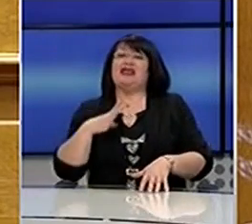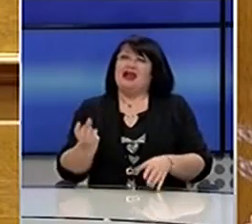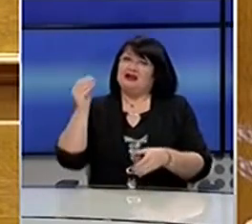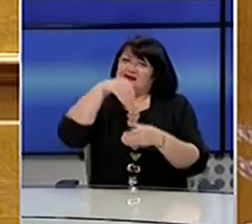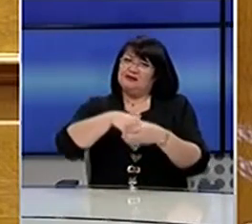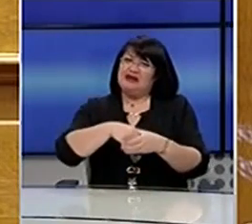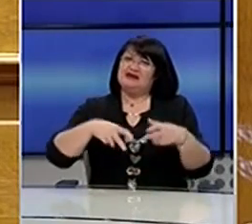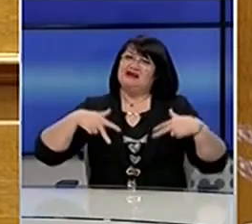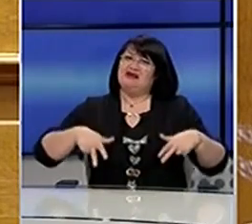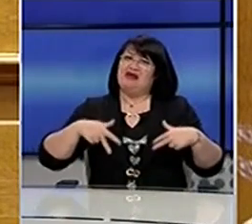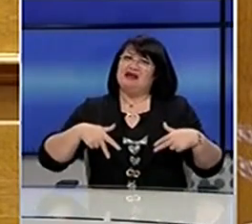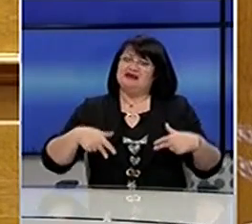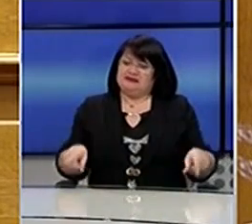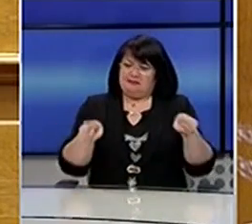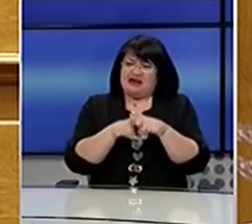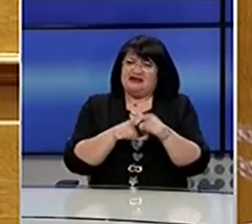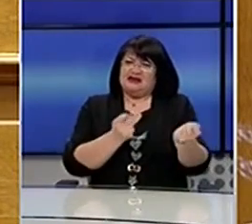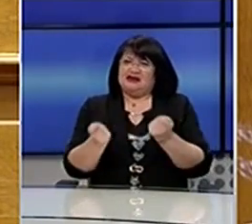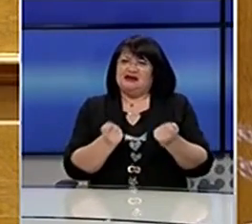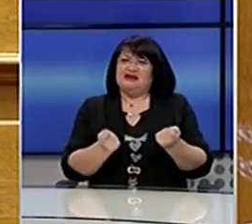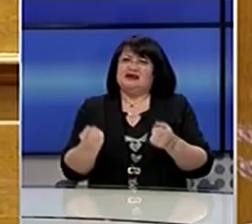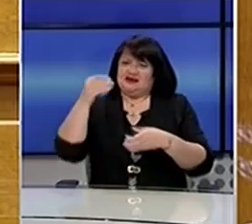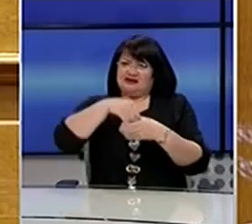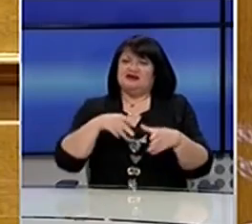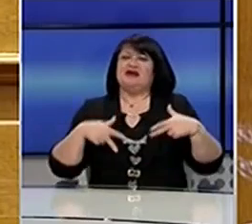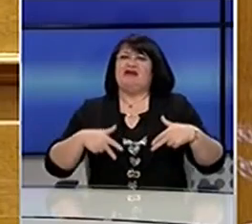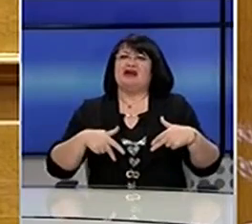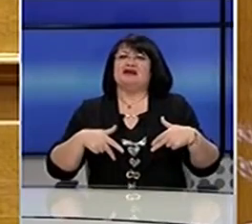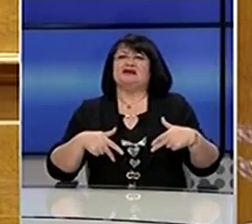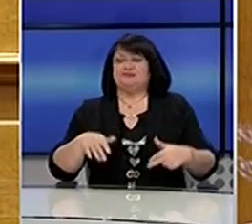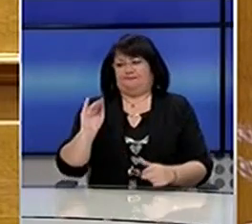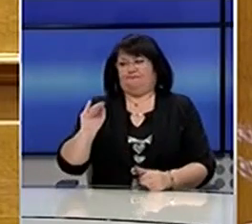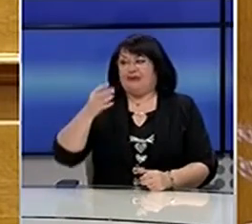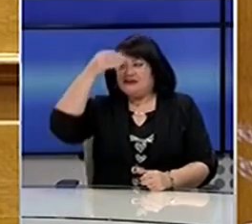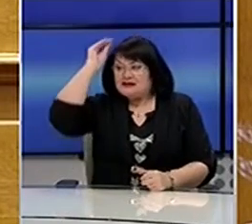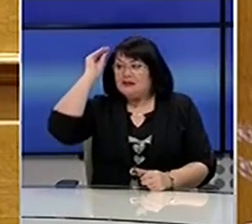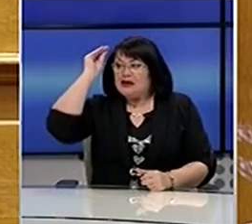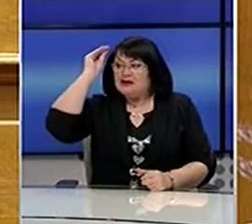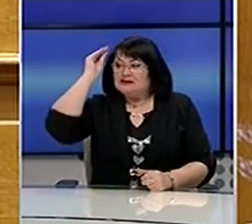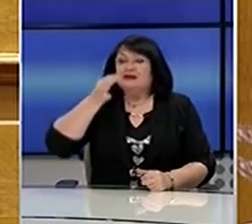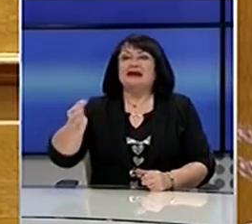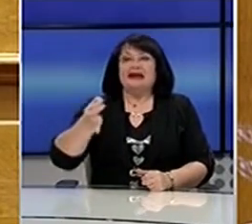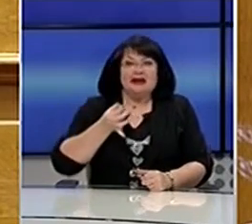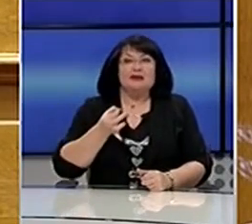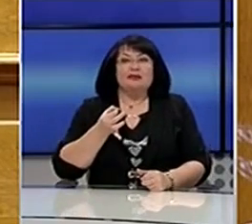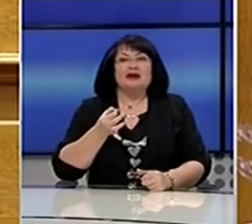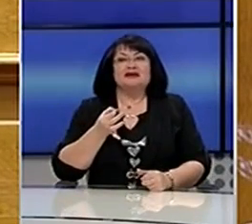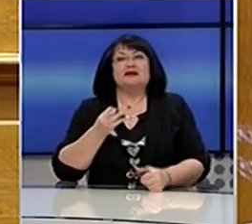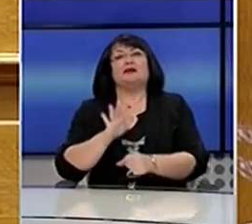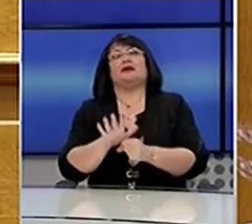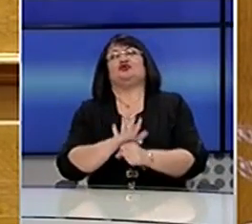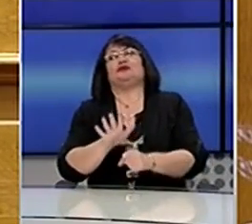να γίνετε εταίρος της κυβέρνησης. Και επειδή, κύριε Τσίπρα, μας είπατε ότι δεν σας